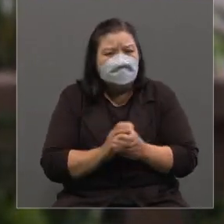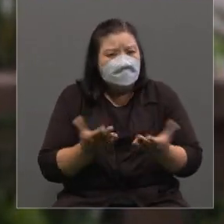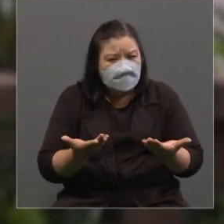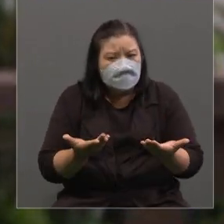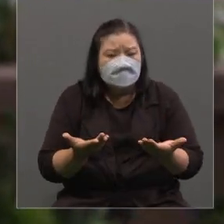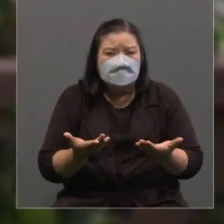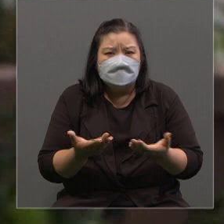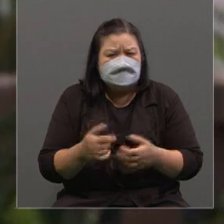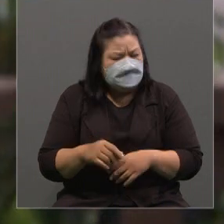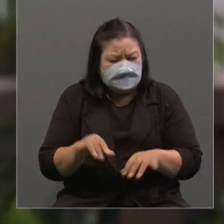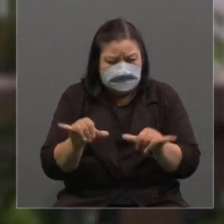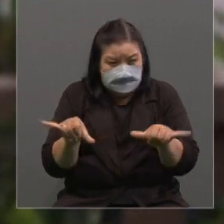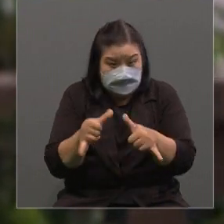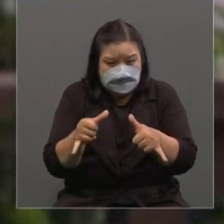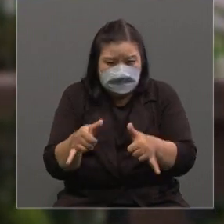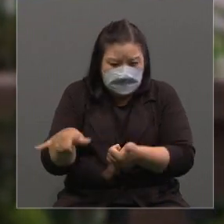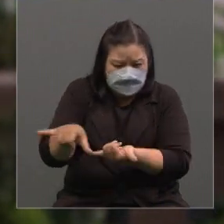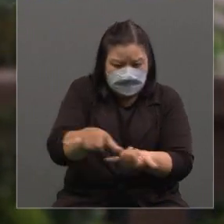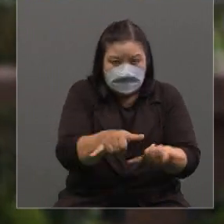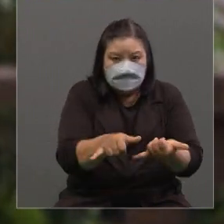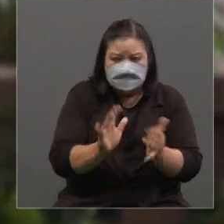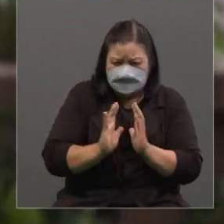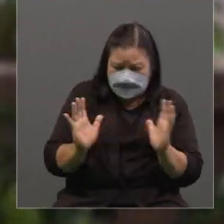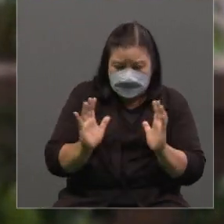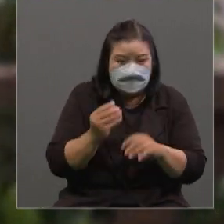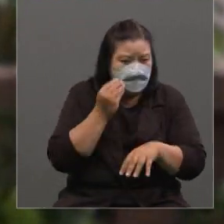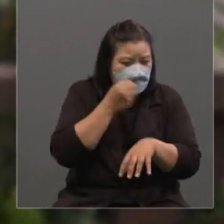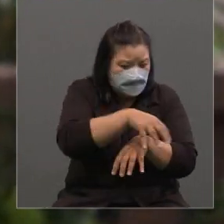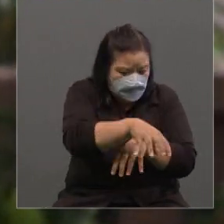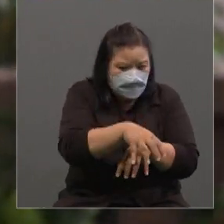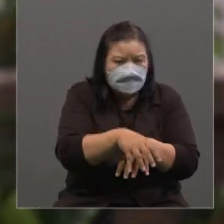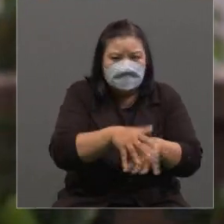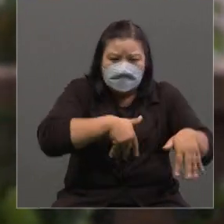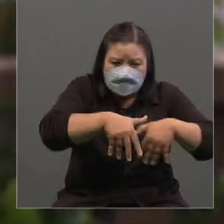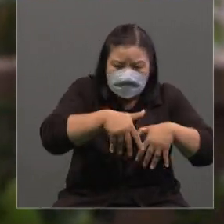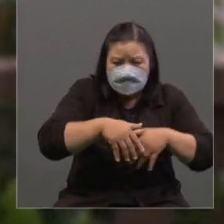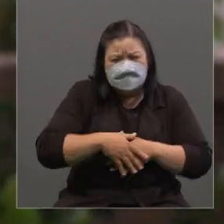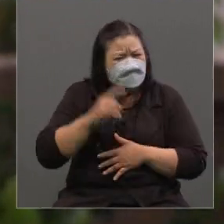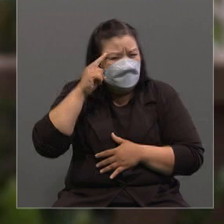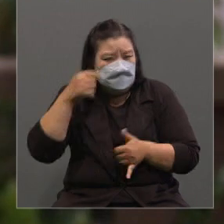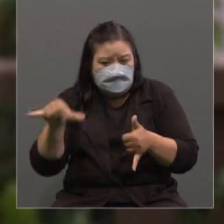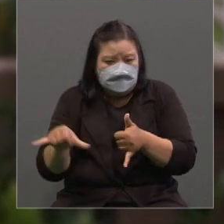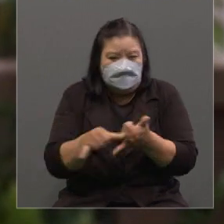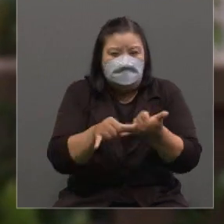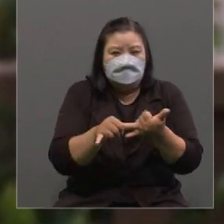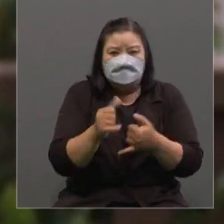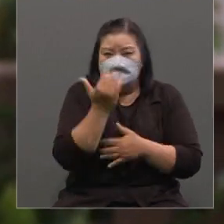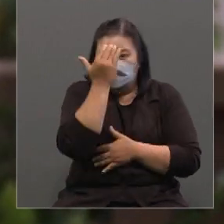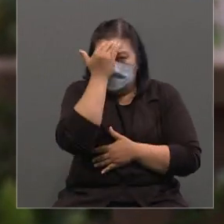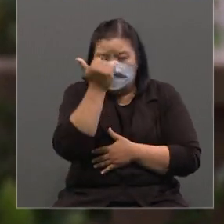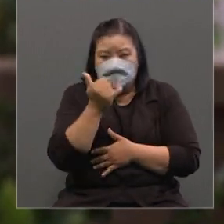ออกมาจำนวนมากขึ้นหาที่ใกล้บ้านเรือนมากยิ่งขึ้นแล้วก็โอกาสที่จะเกิดอุบัติเหตุถึง